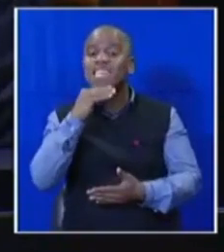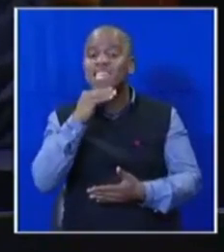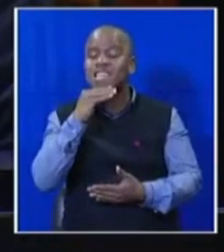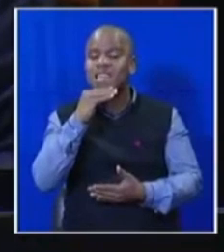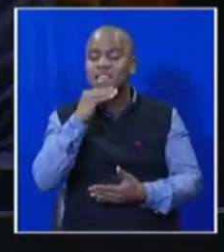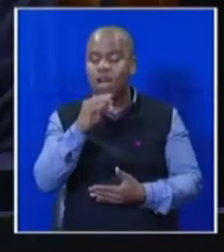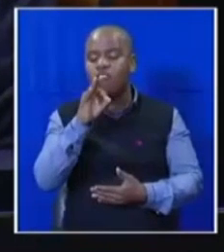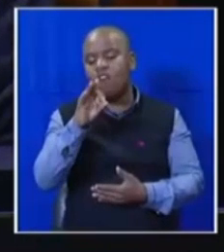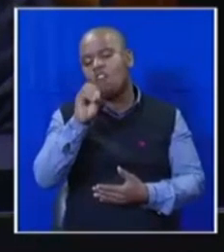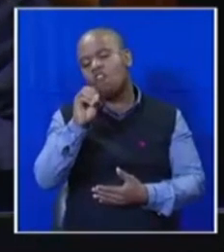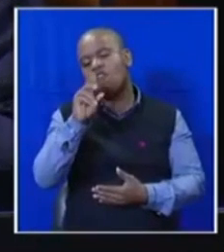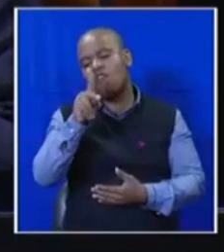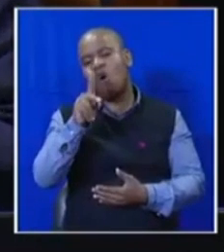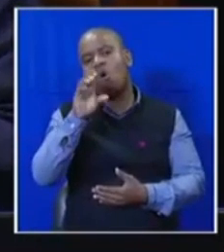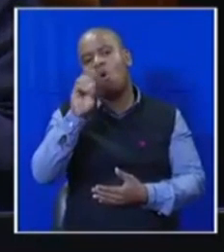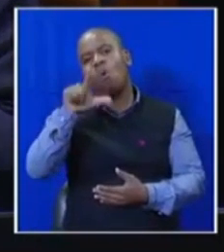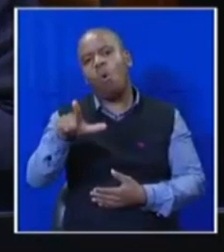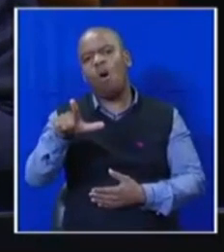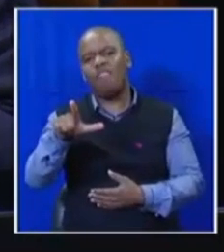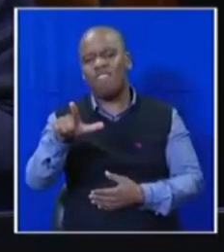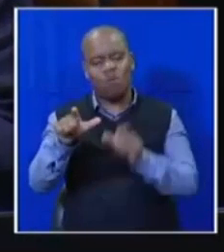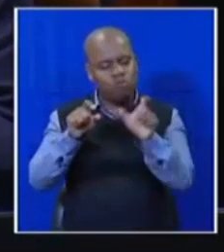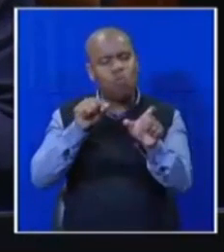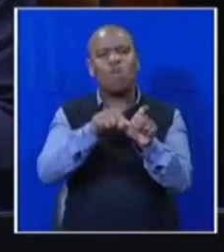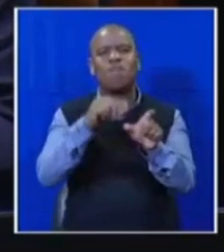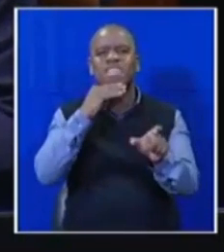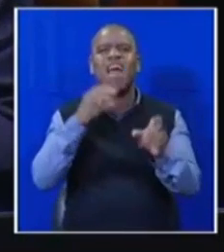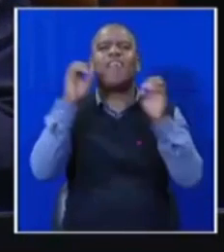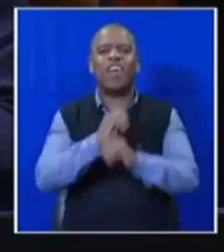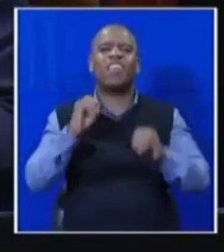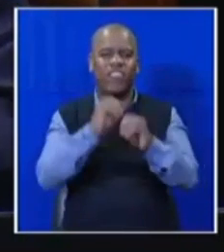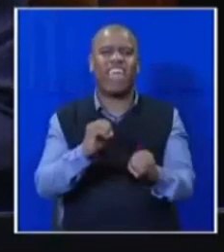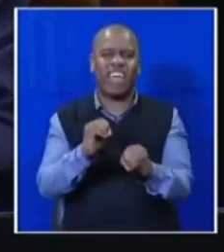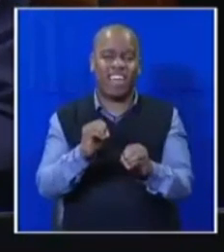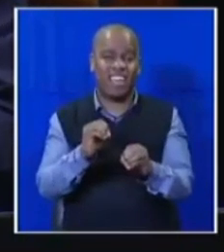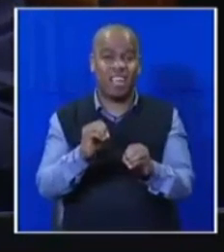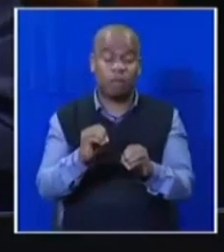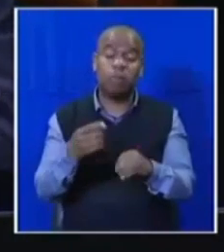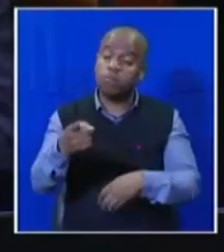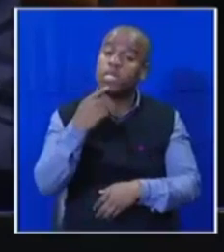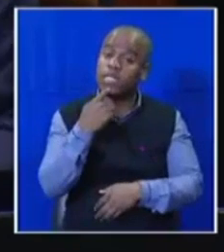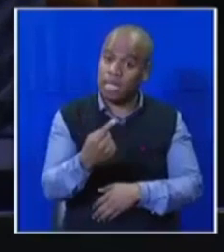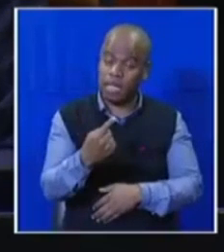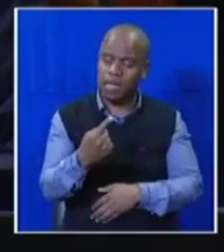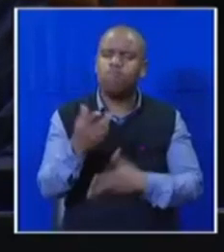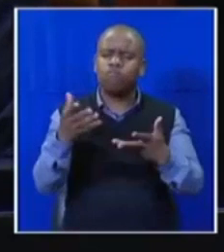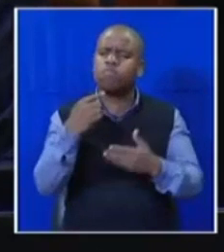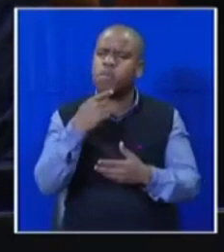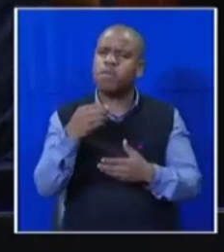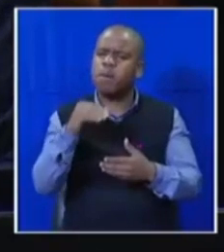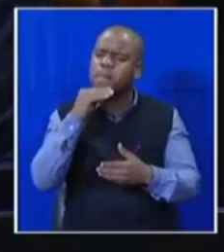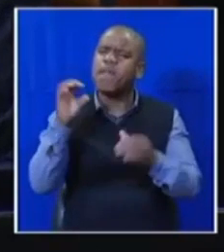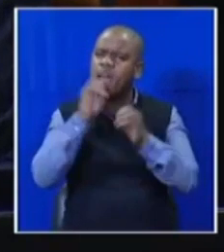beteken nie niks nie. Dit beteken niks. Wat jy nou sê beteken niks. The member will withdraw that